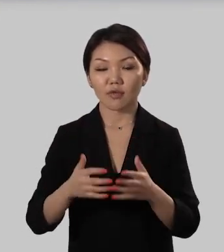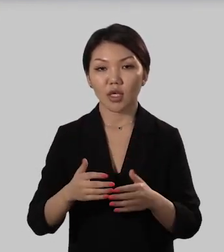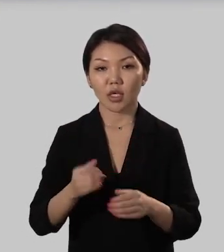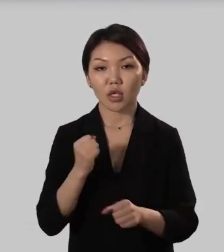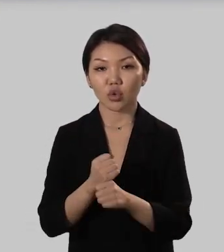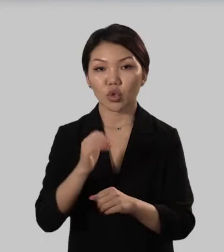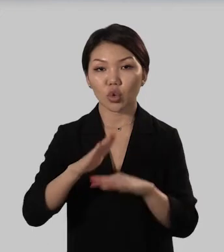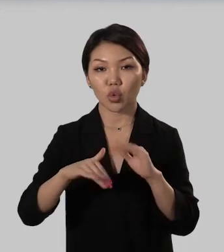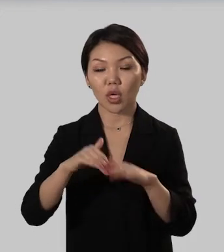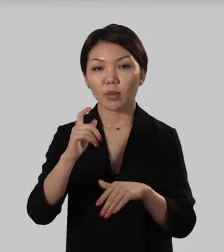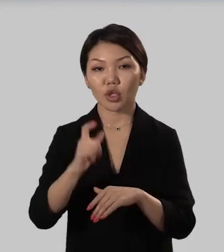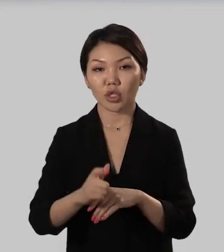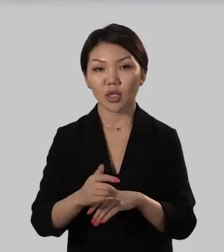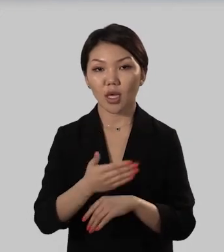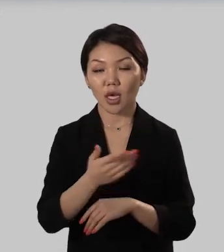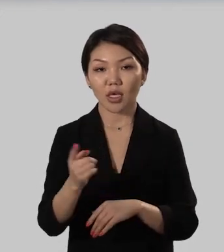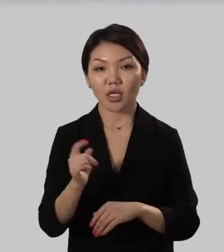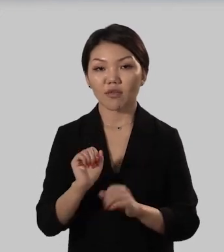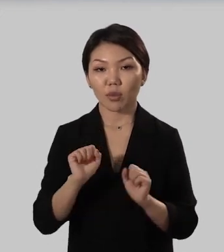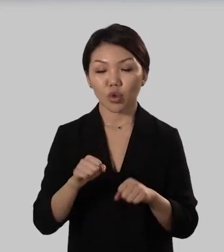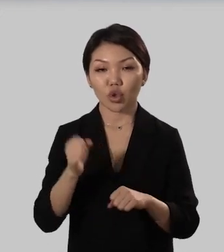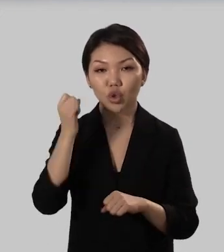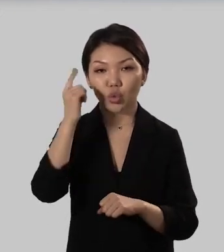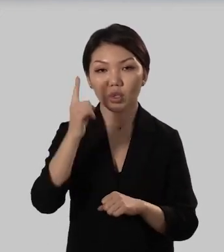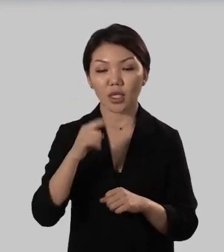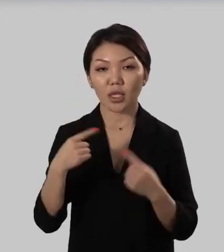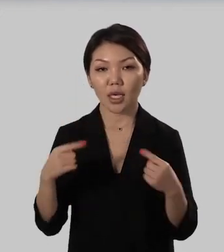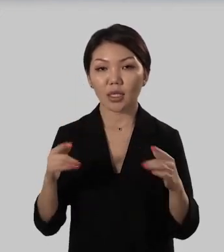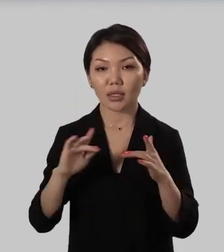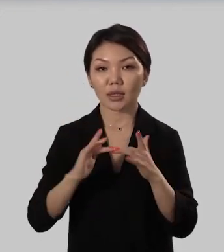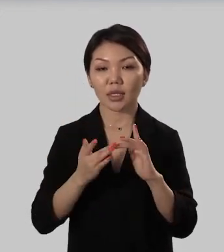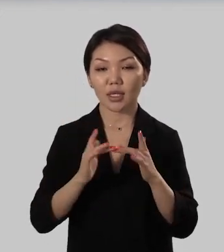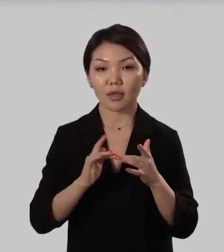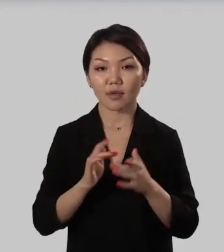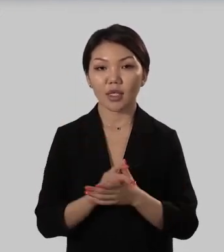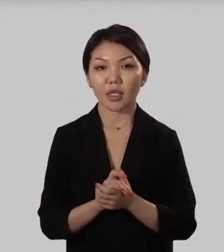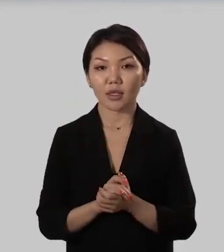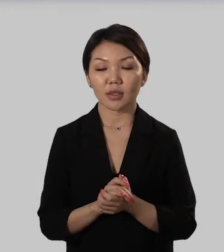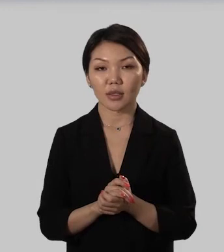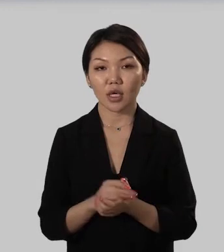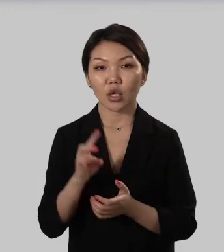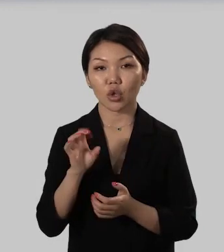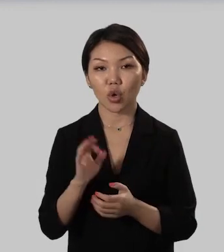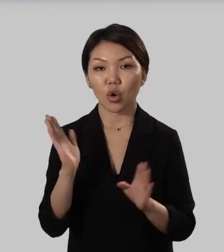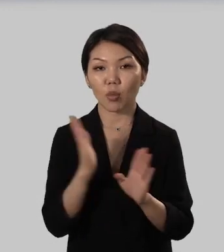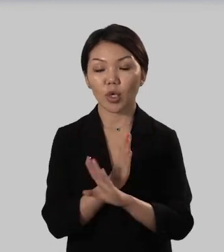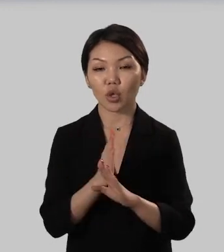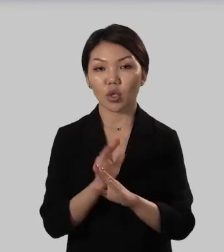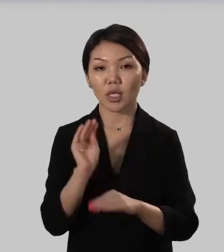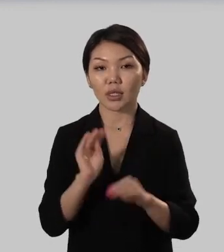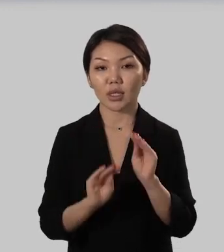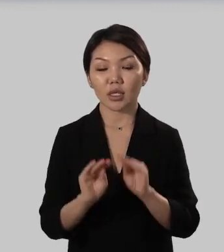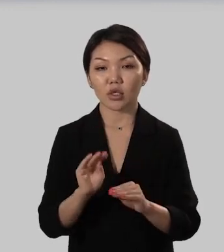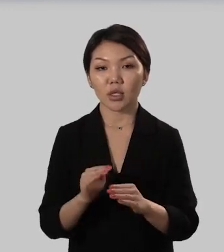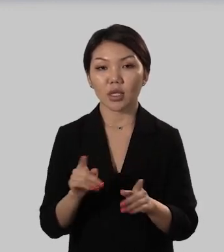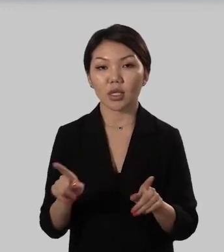узнать в энциклопедиях и на различных познавательных сайтах в интернете но природа создает